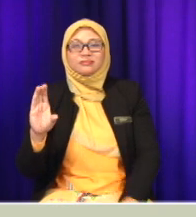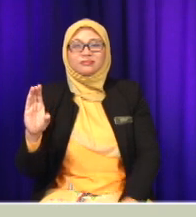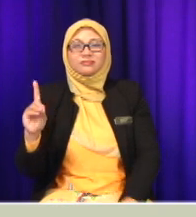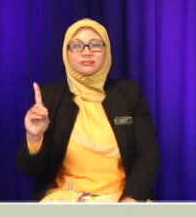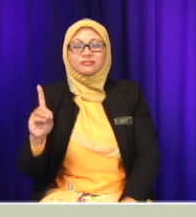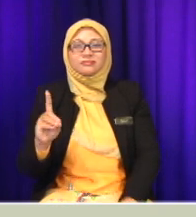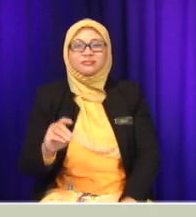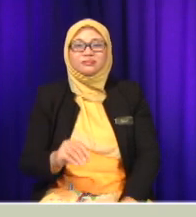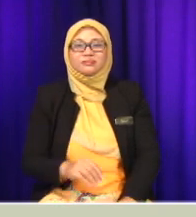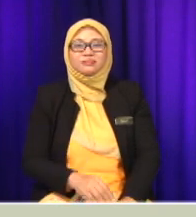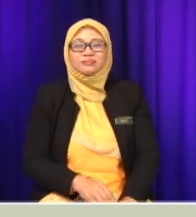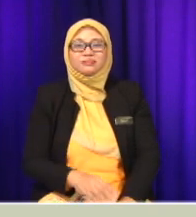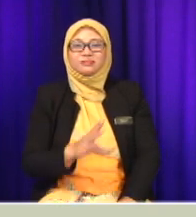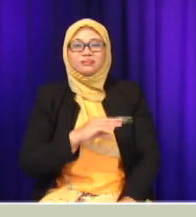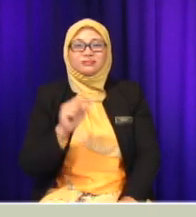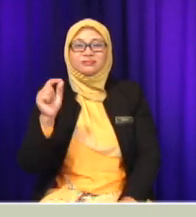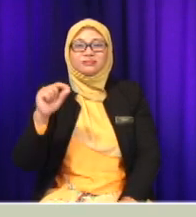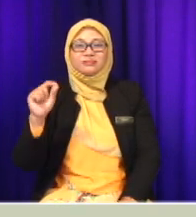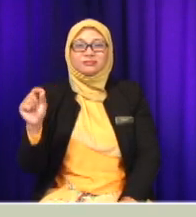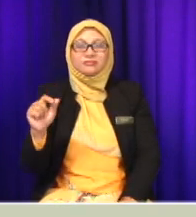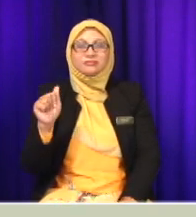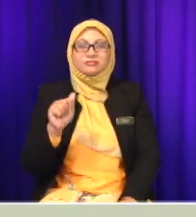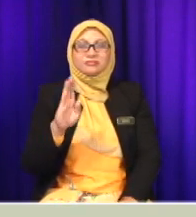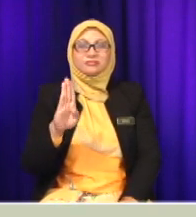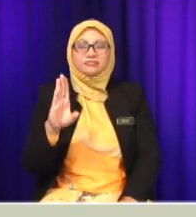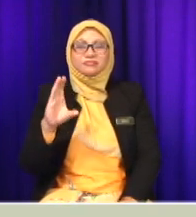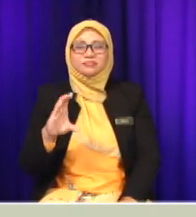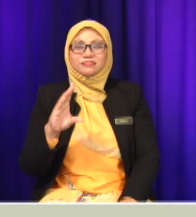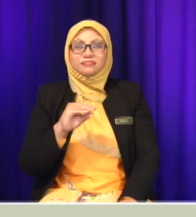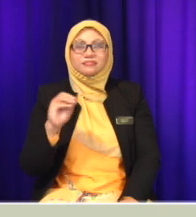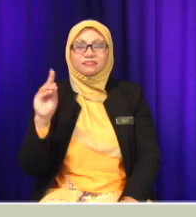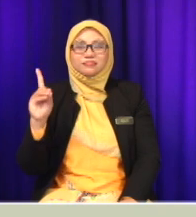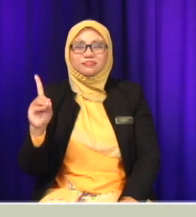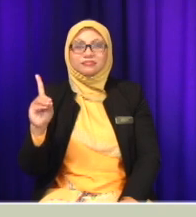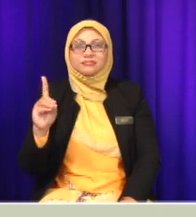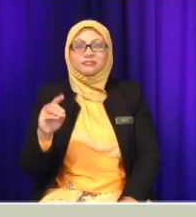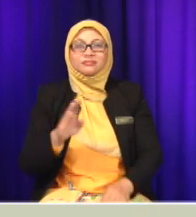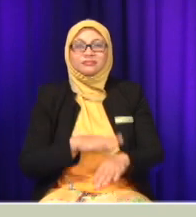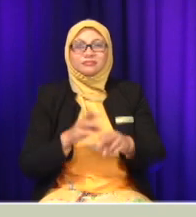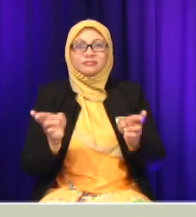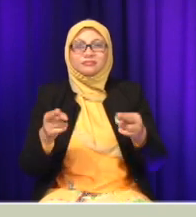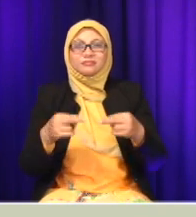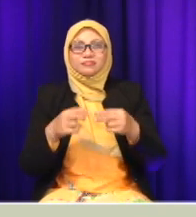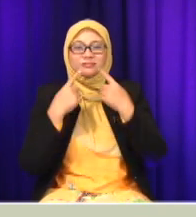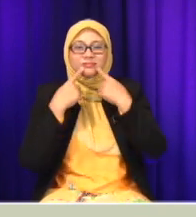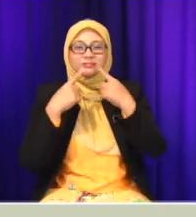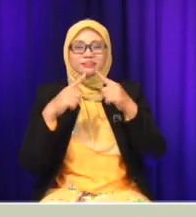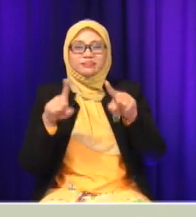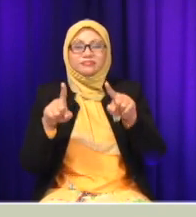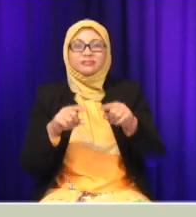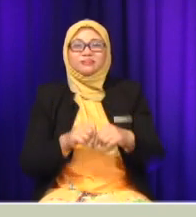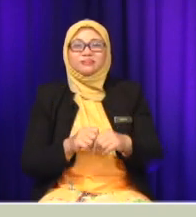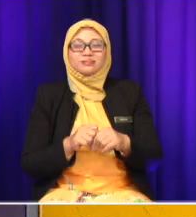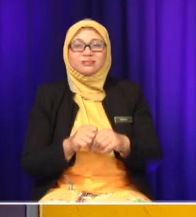Umboh tersebut dengan menulis a b c d a bc dan d pada ruang jawapan oke yang ni soalan berkaitan dengan